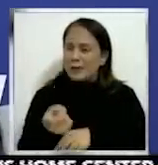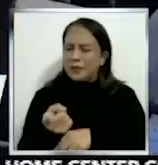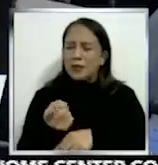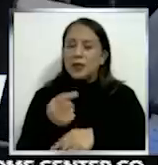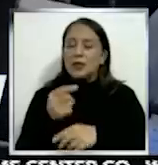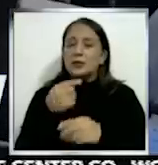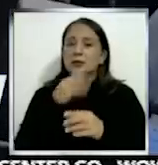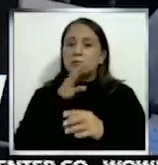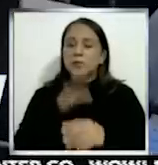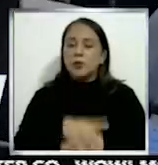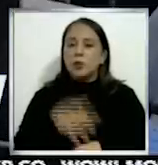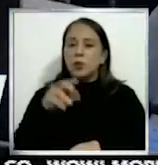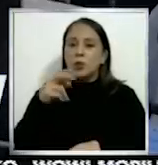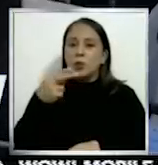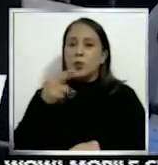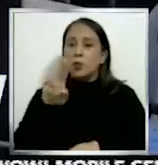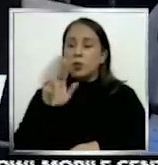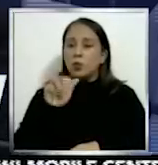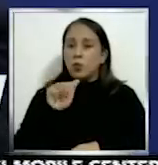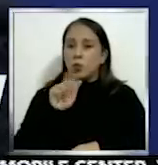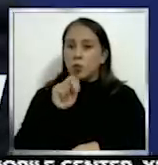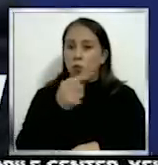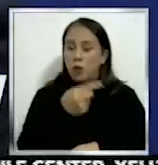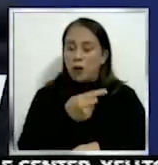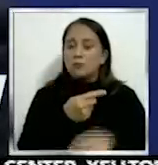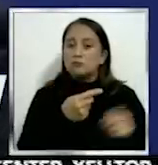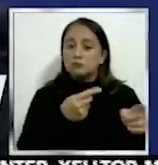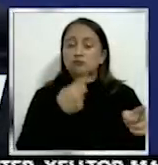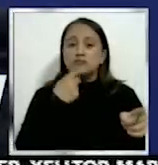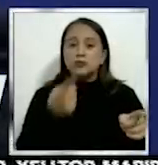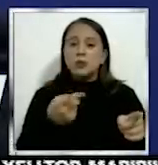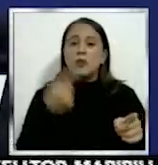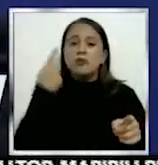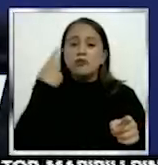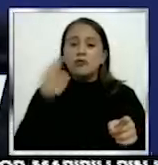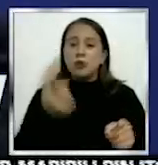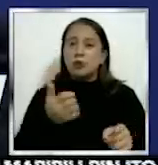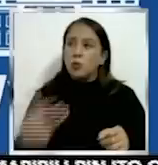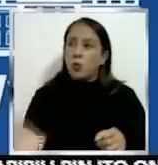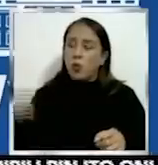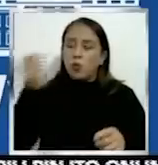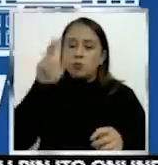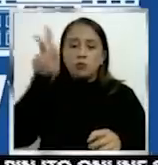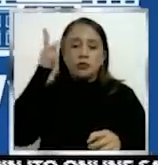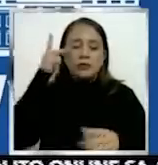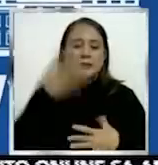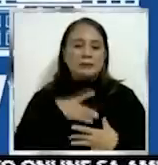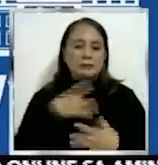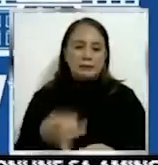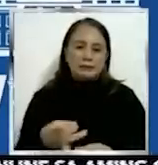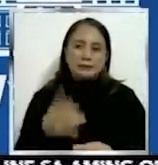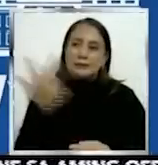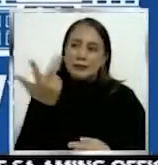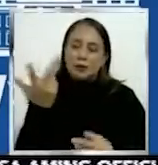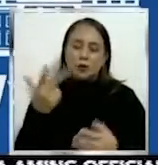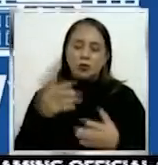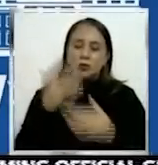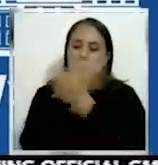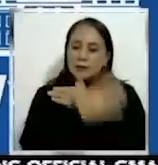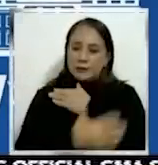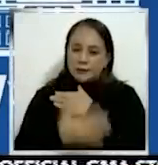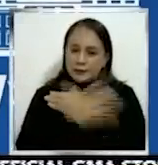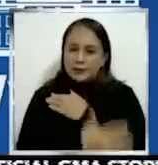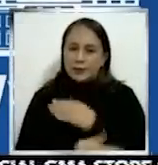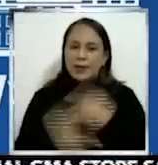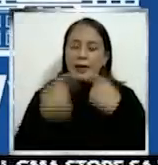Wang Wenbin, para lang daw ito sa pansariling politikal na interes ng tatlong bansa. Inanunsyo sa naturang